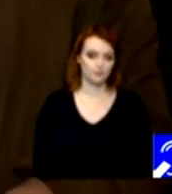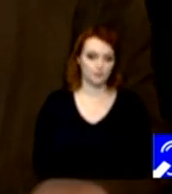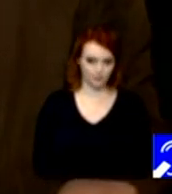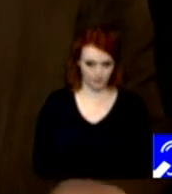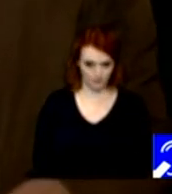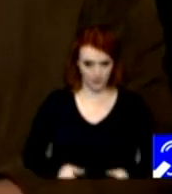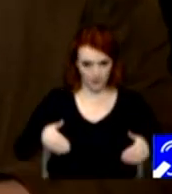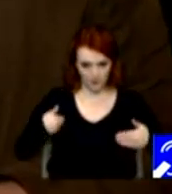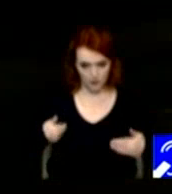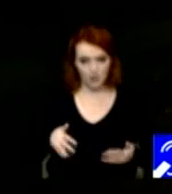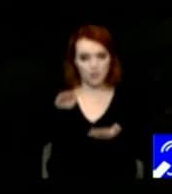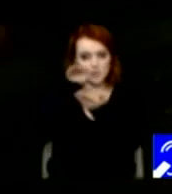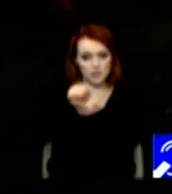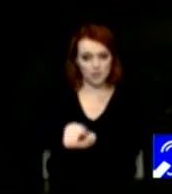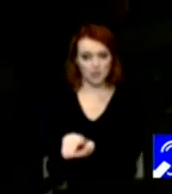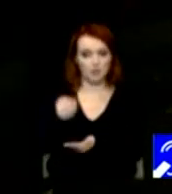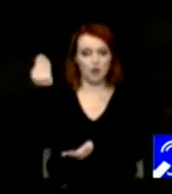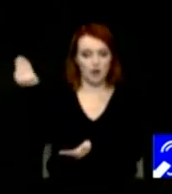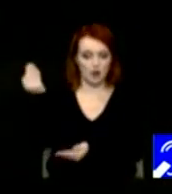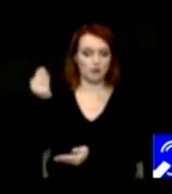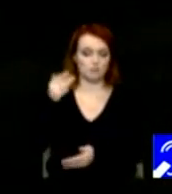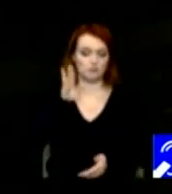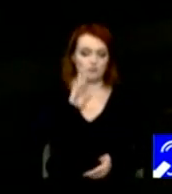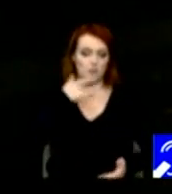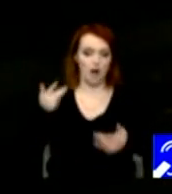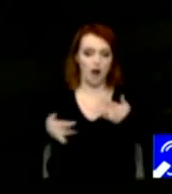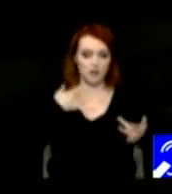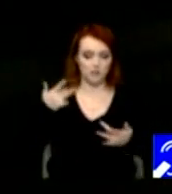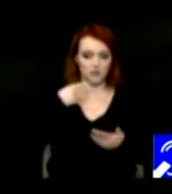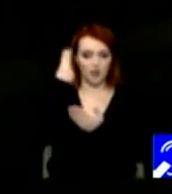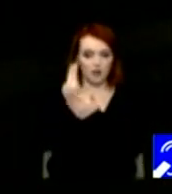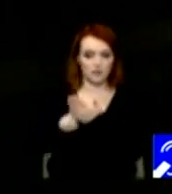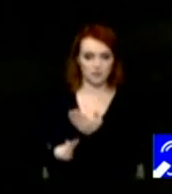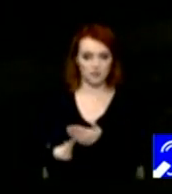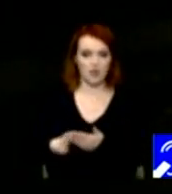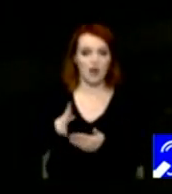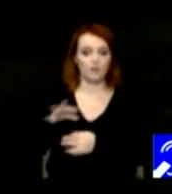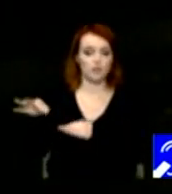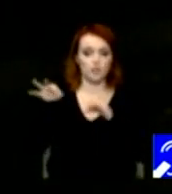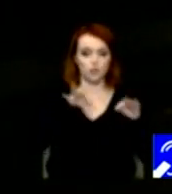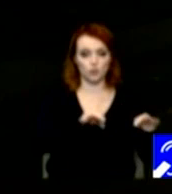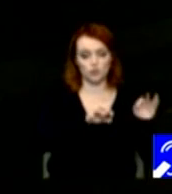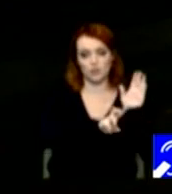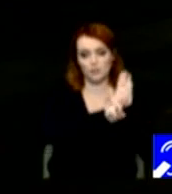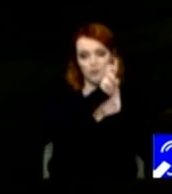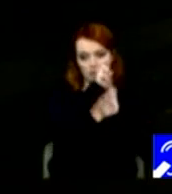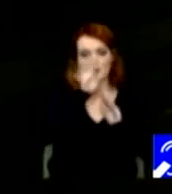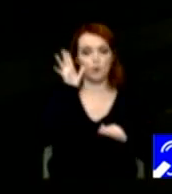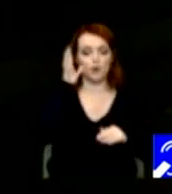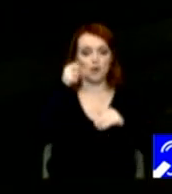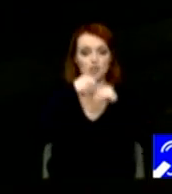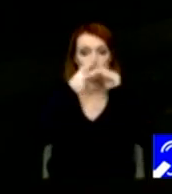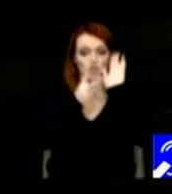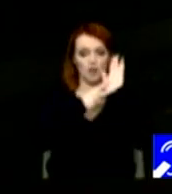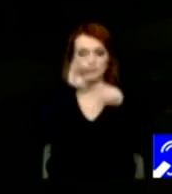cuando hit sicriul cu corpul neinsufletit al artistei Valentina Rusu Ciobanu a fost aduse la biserica in jurul orei se